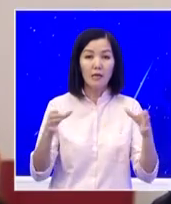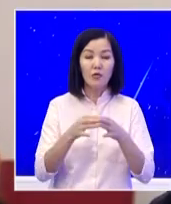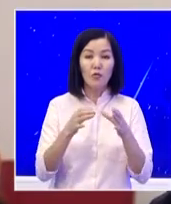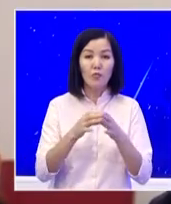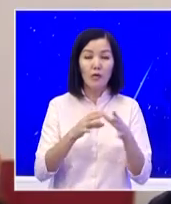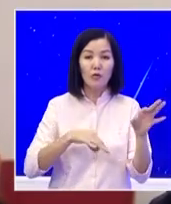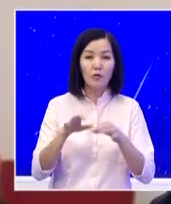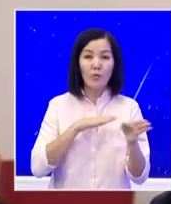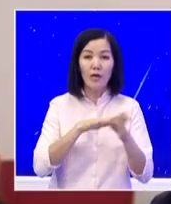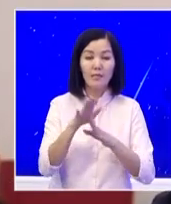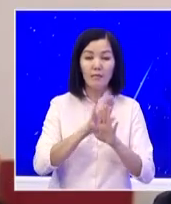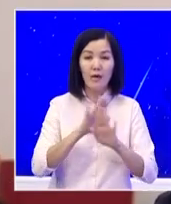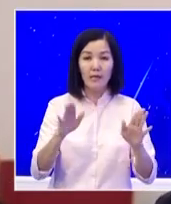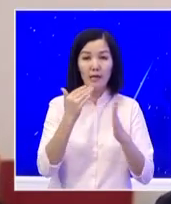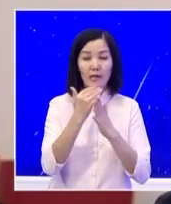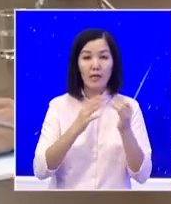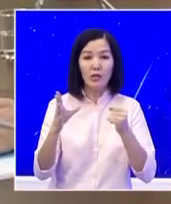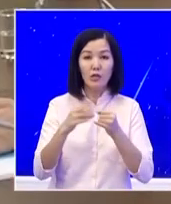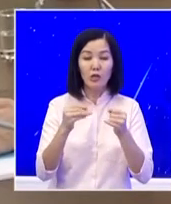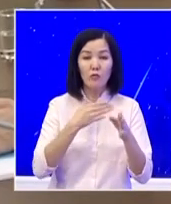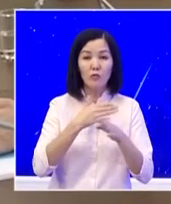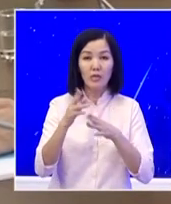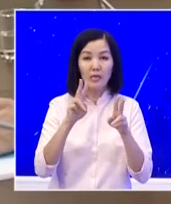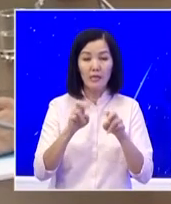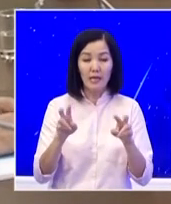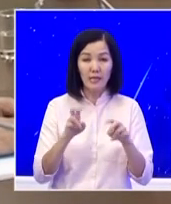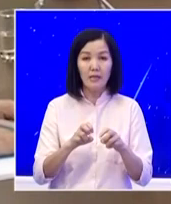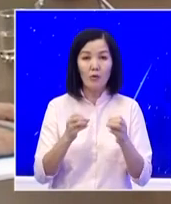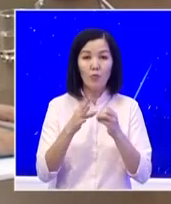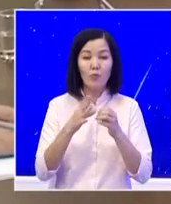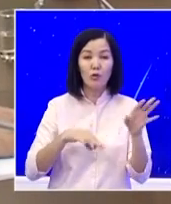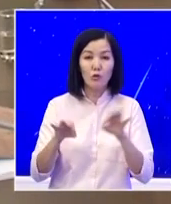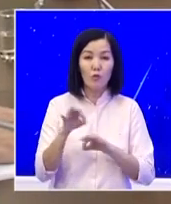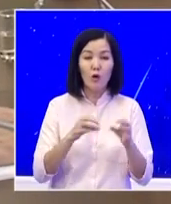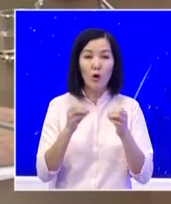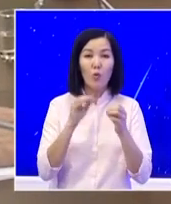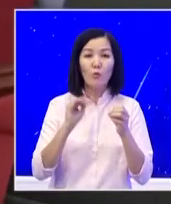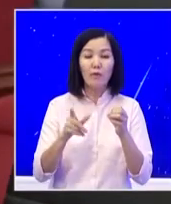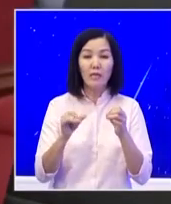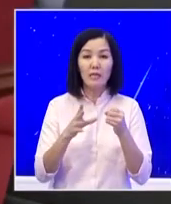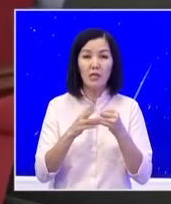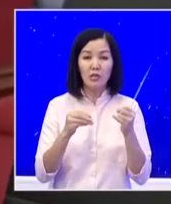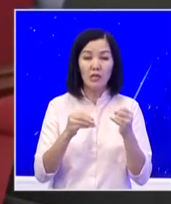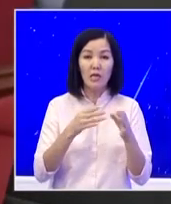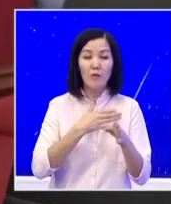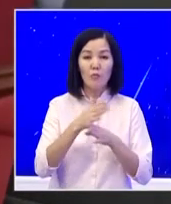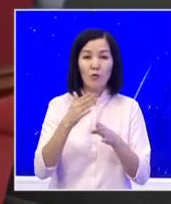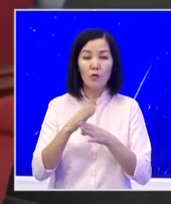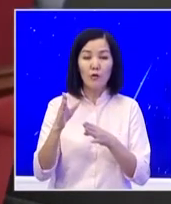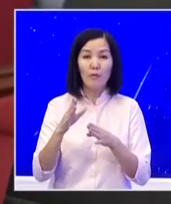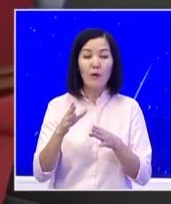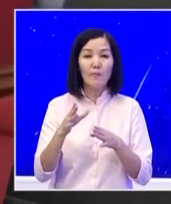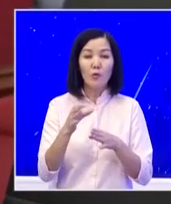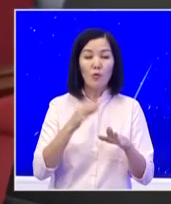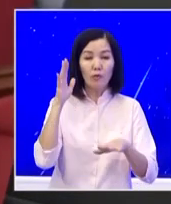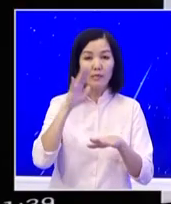тізімдеп, оларға тиесілі жер учаскелерін анықтапты. Бас аяғы 15 жоба, 10 мың гектардан аса жер телімдері. Амандық